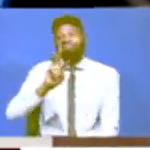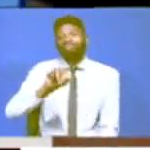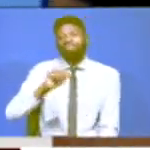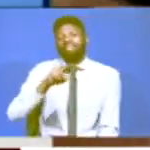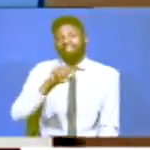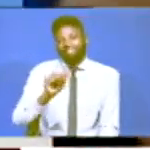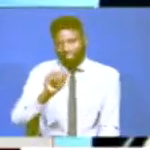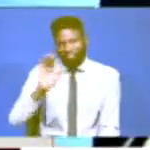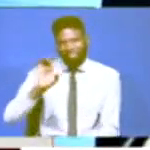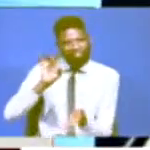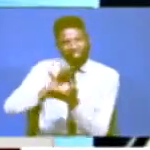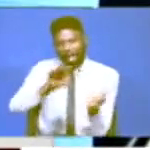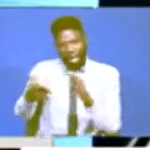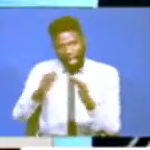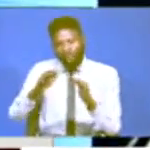next Tuesday.